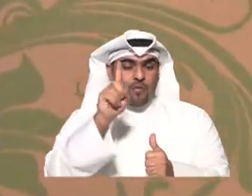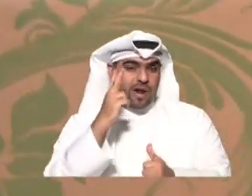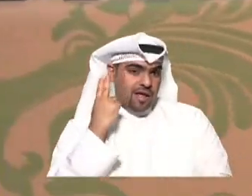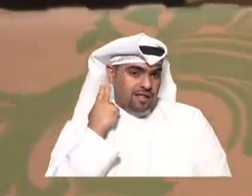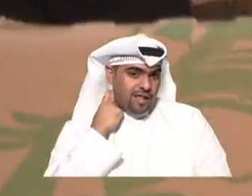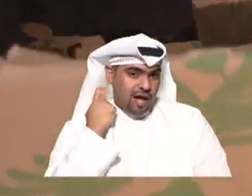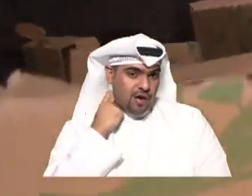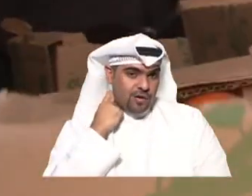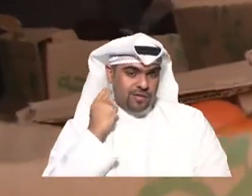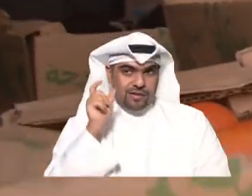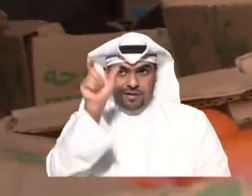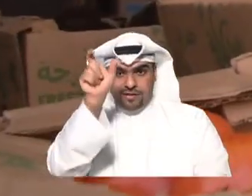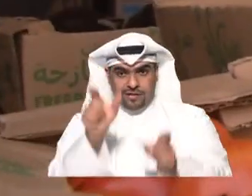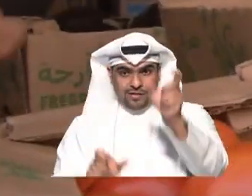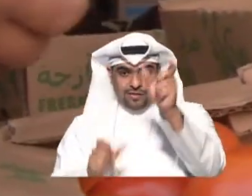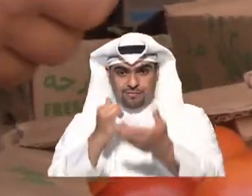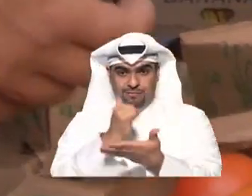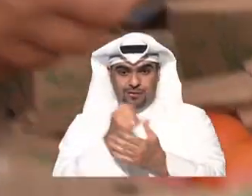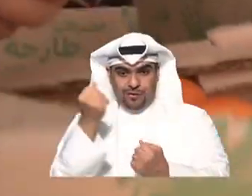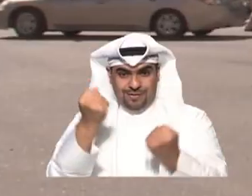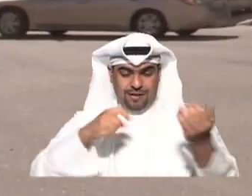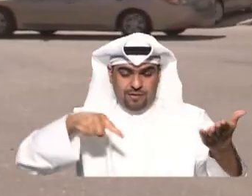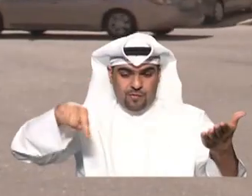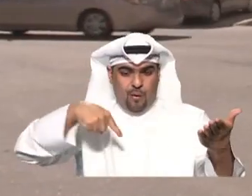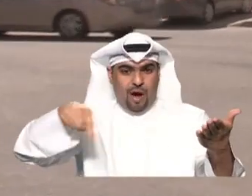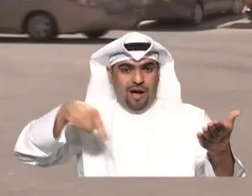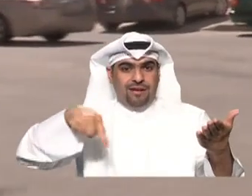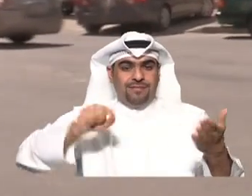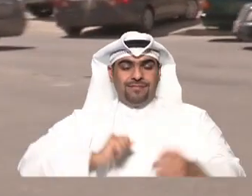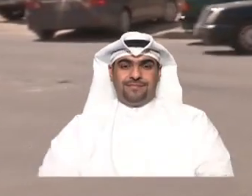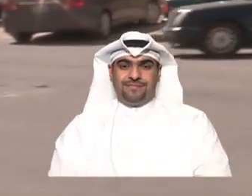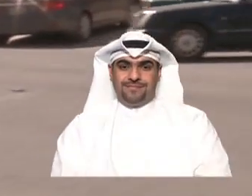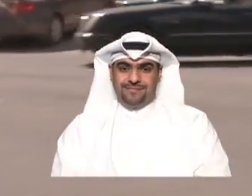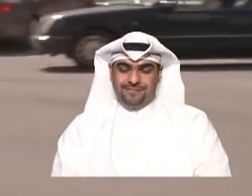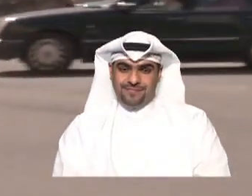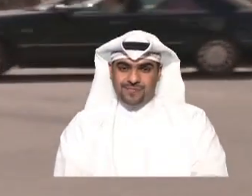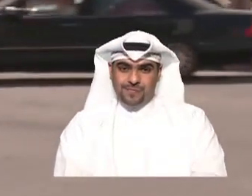عليه من قبل أصحاب المركبات. عائشة أحمد، تلفزيون دولة الكويت.